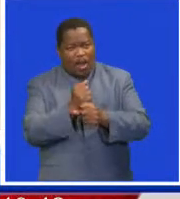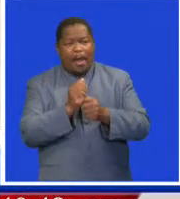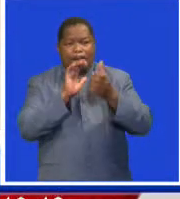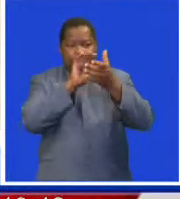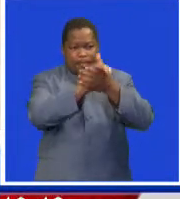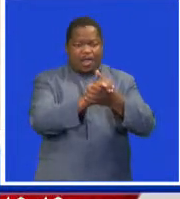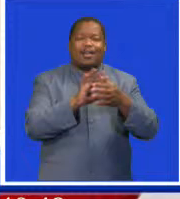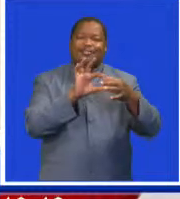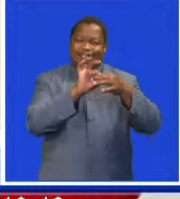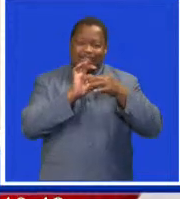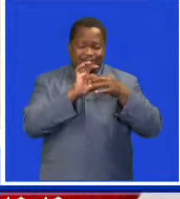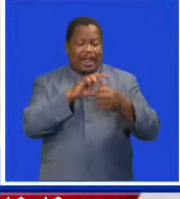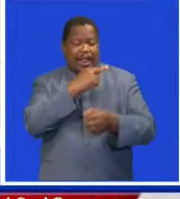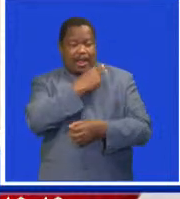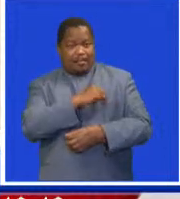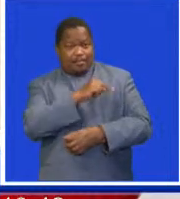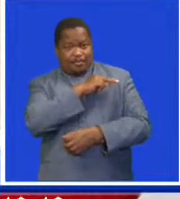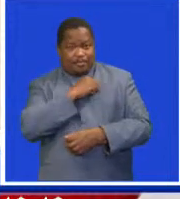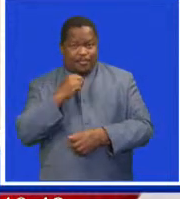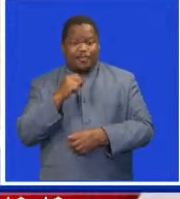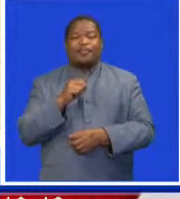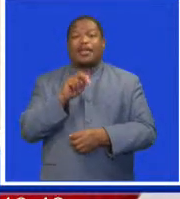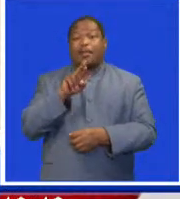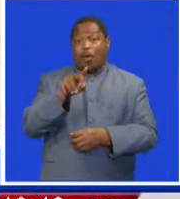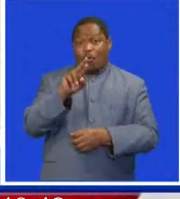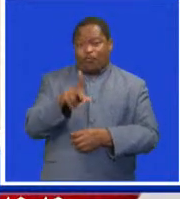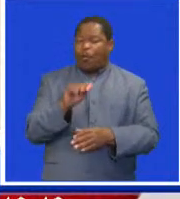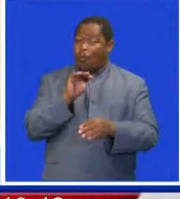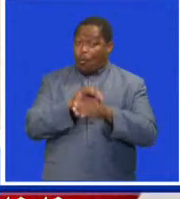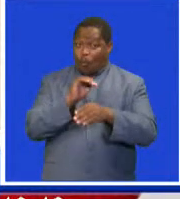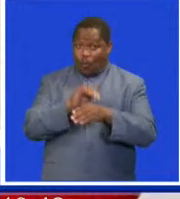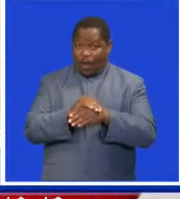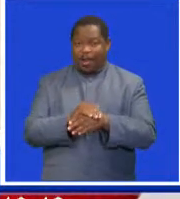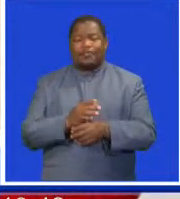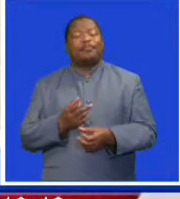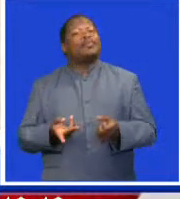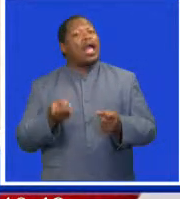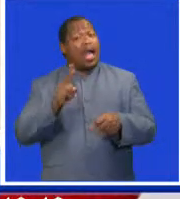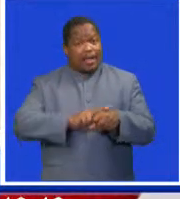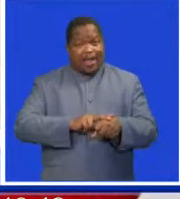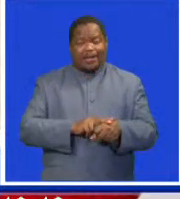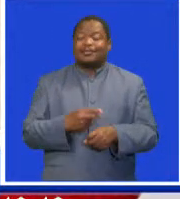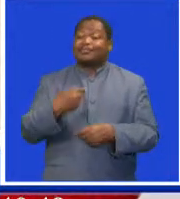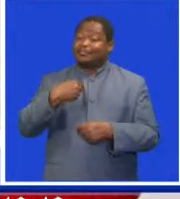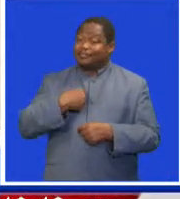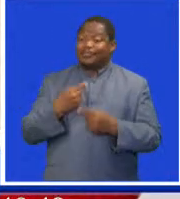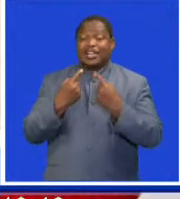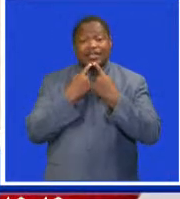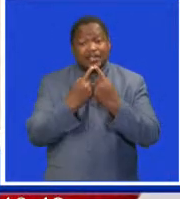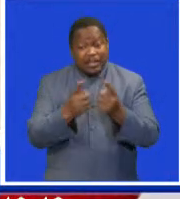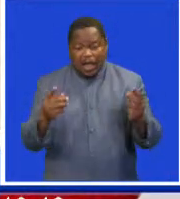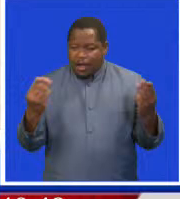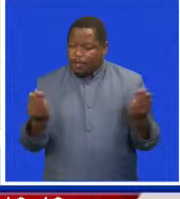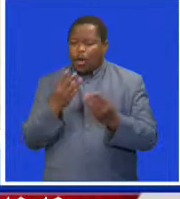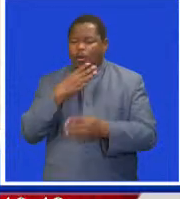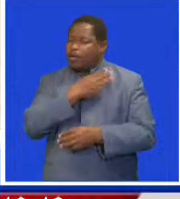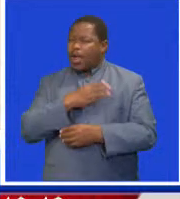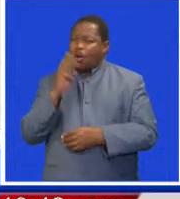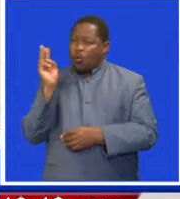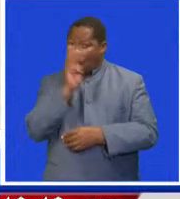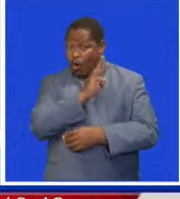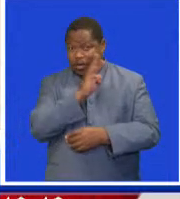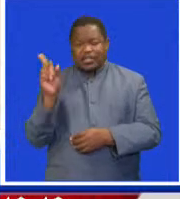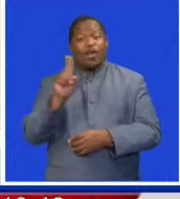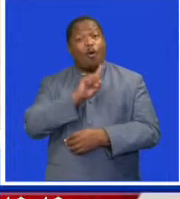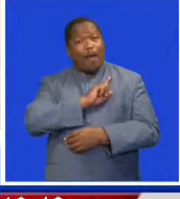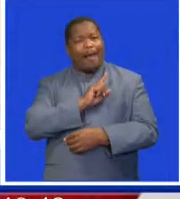nje kuqwayisa nebakithi esiveni ikakhulu kunoku lesihlangana nako la imimangweni